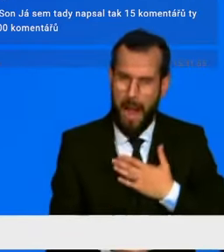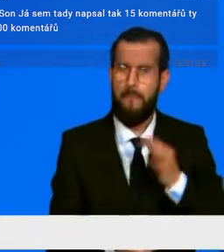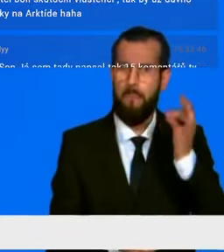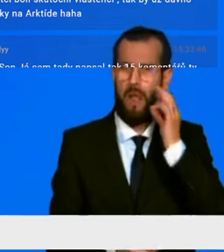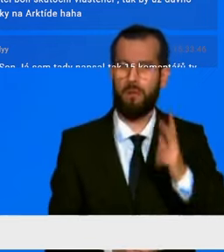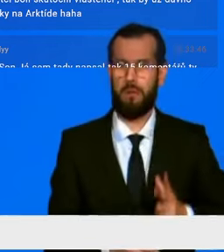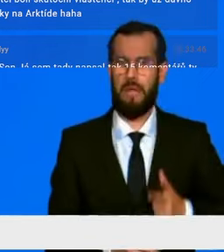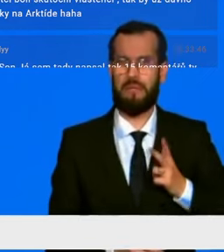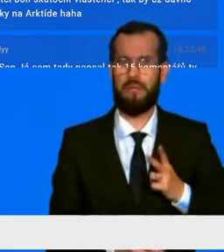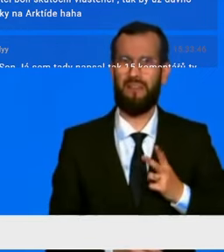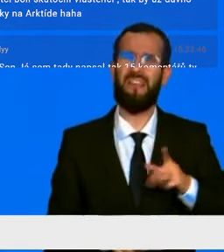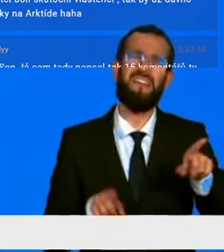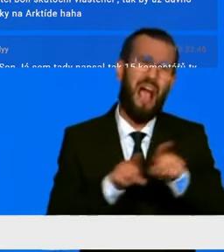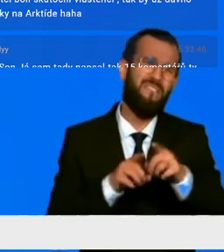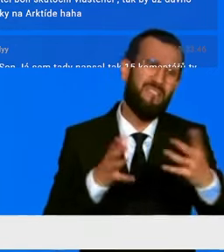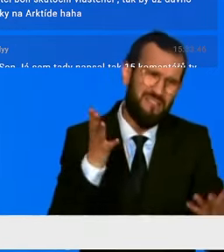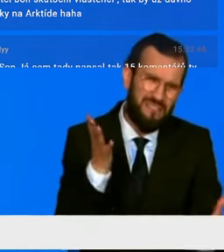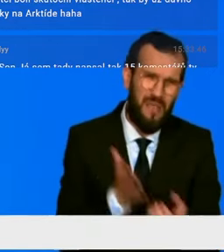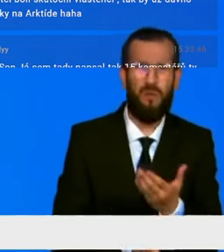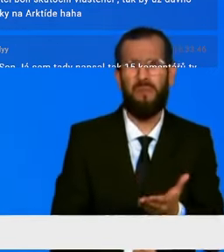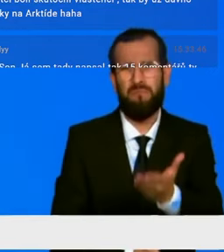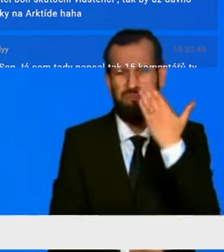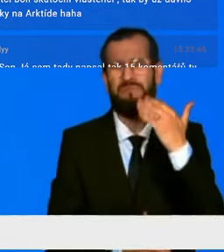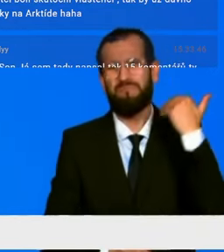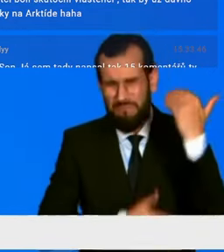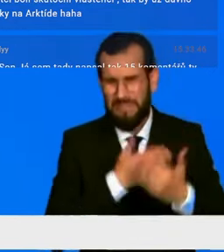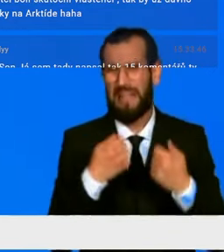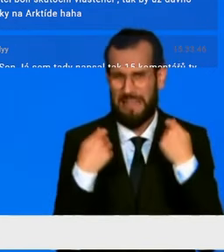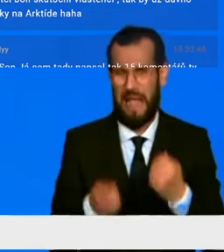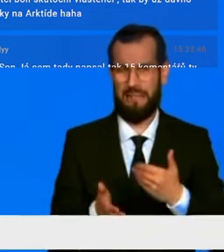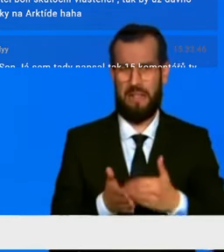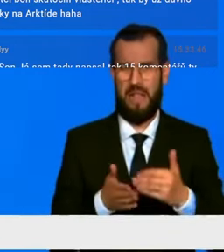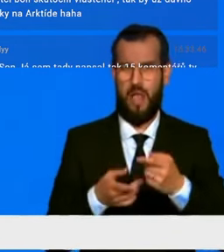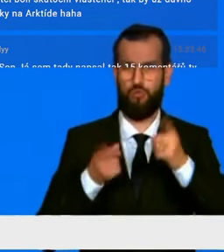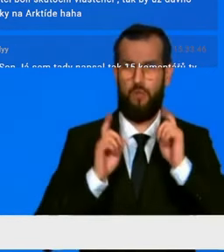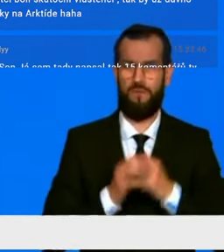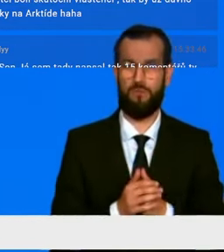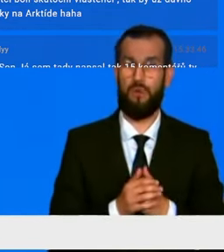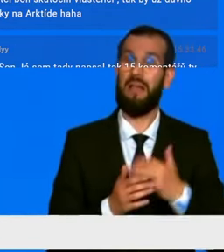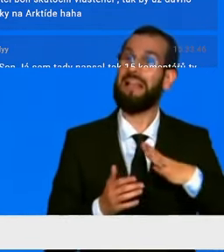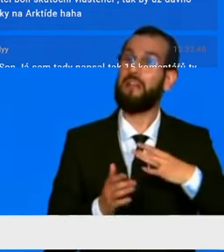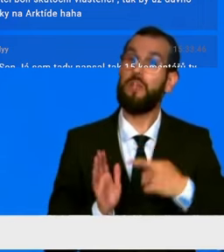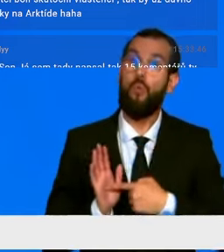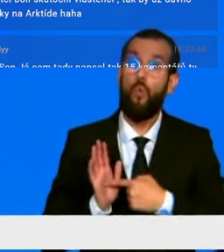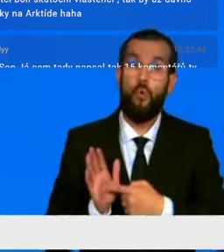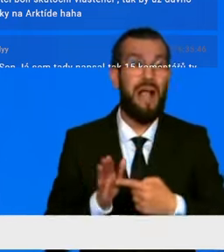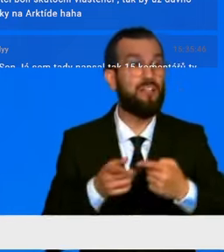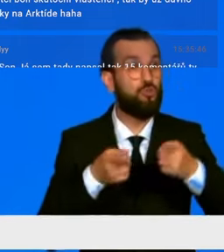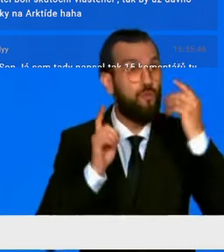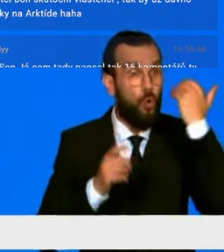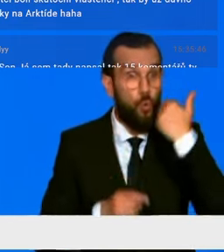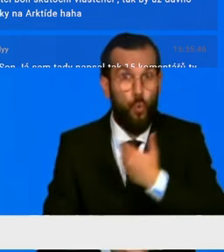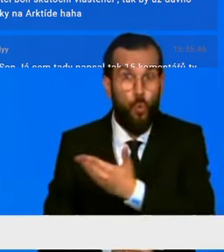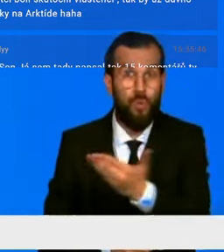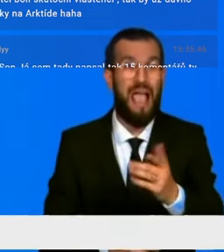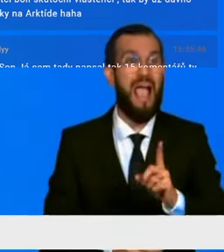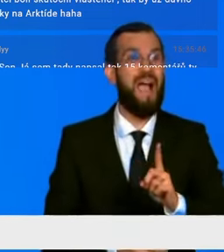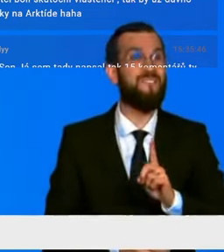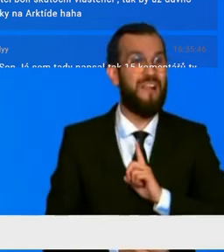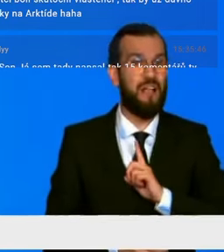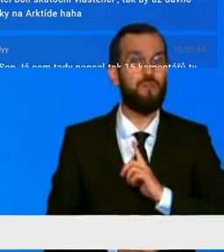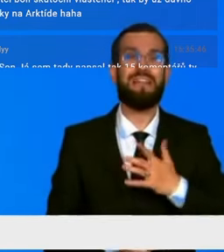aj vtedy keď sme zlyhali tak ja len sa snažím dať túto ponuku občanom Slovenskej republiky ako vlastenectvo ktoré nás